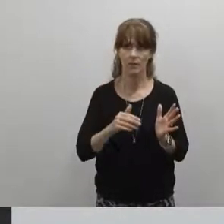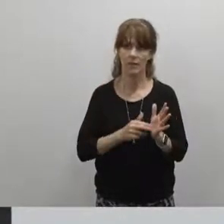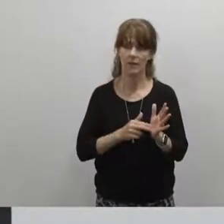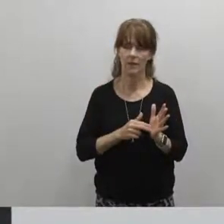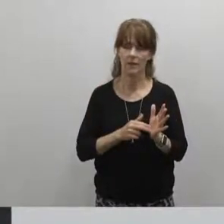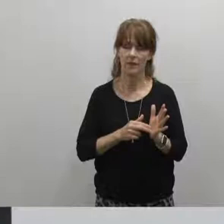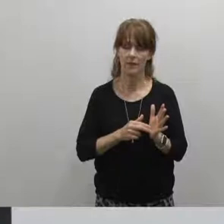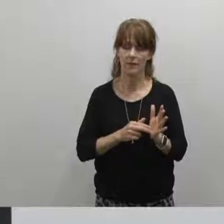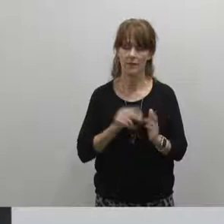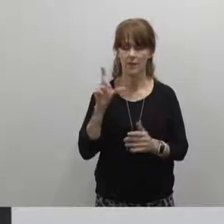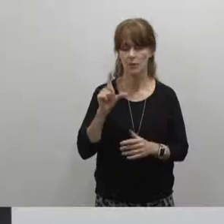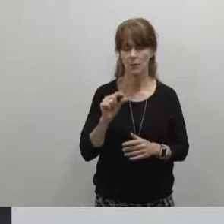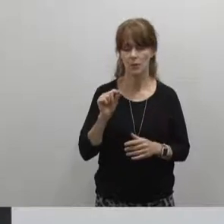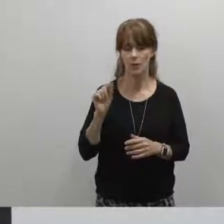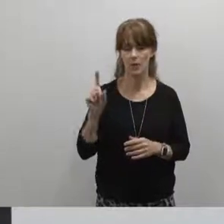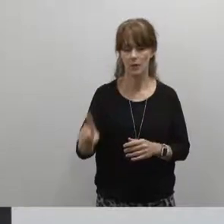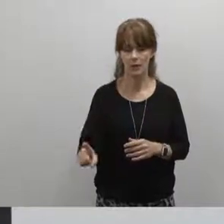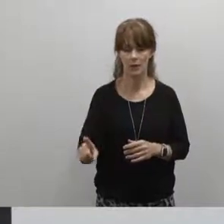thư.